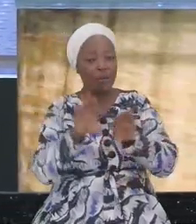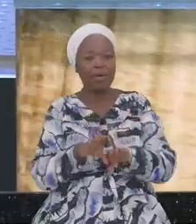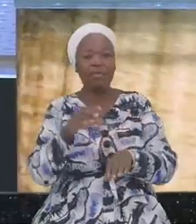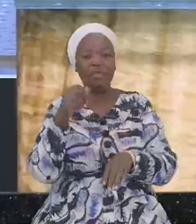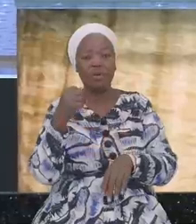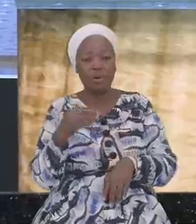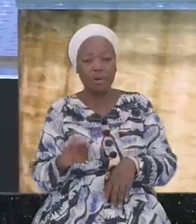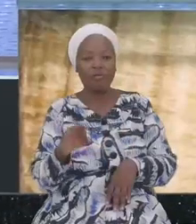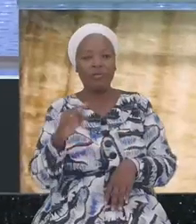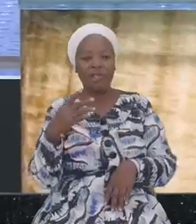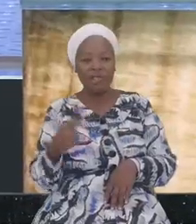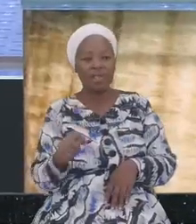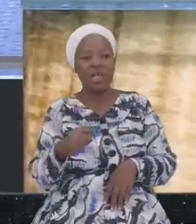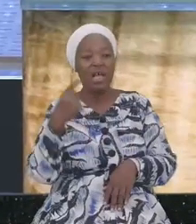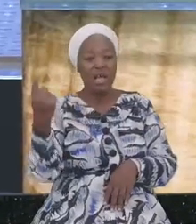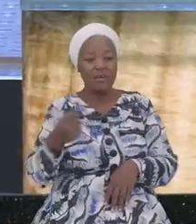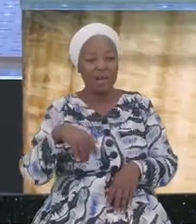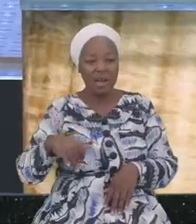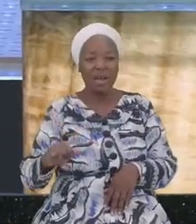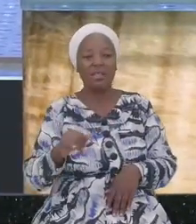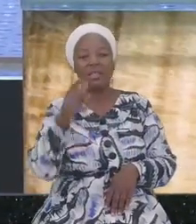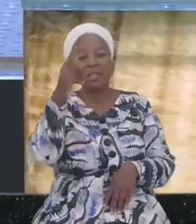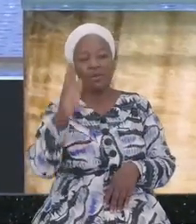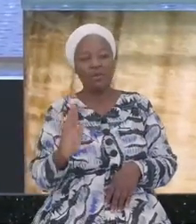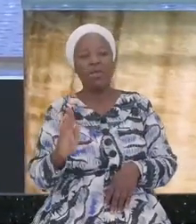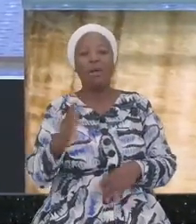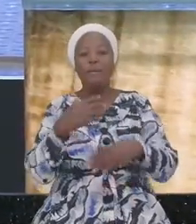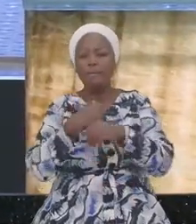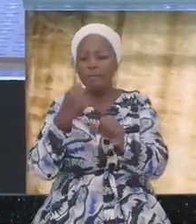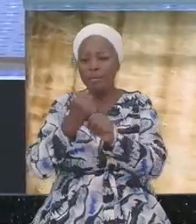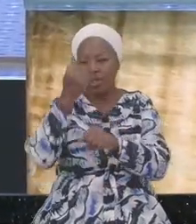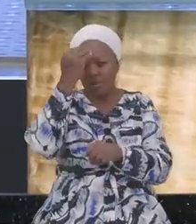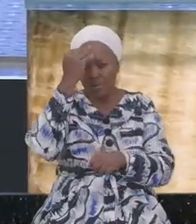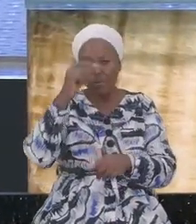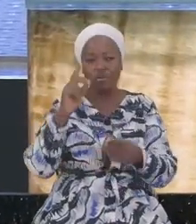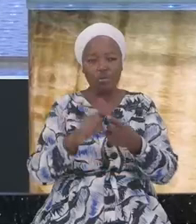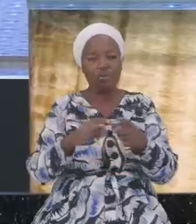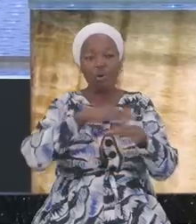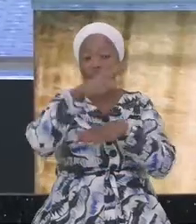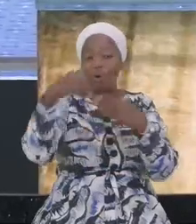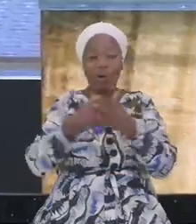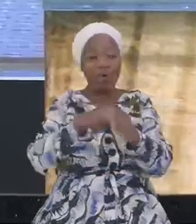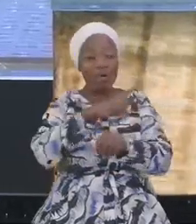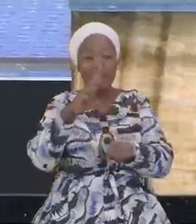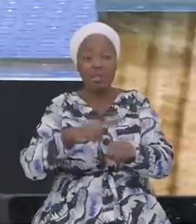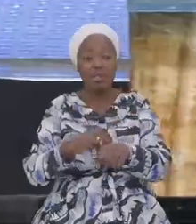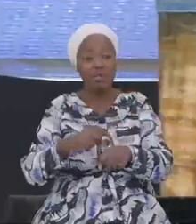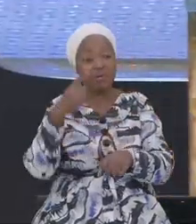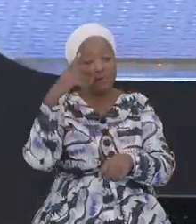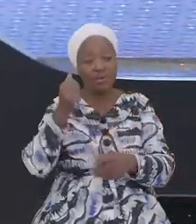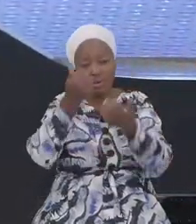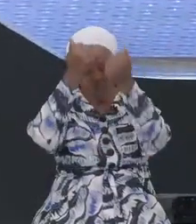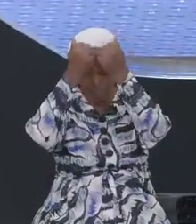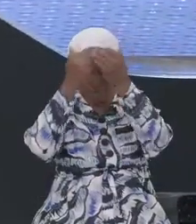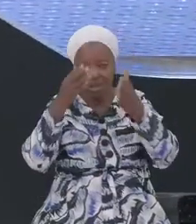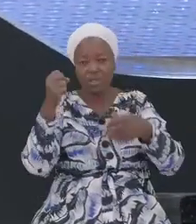et porté à la connaissance de toutes les nations afin qu'elles obéissent à la